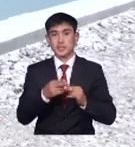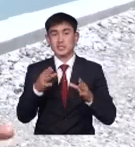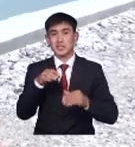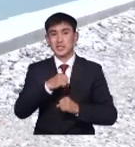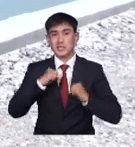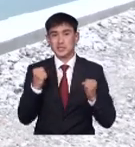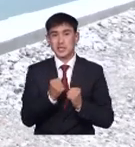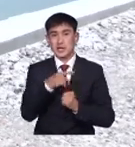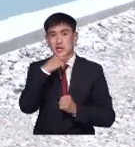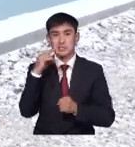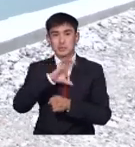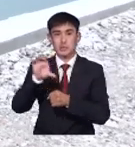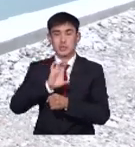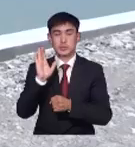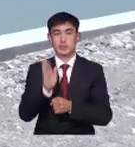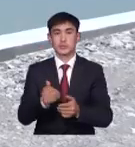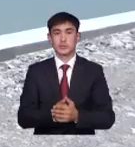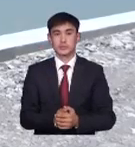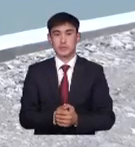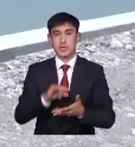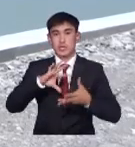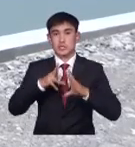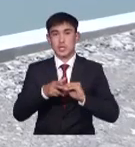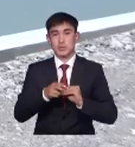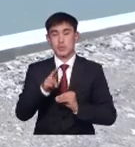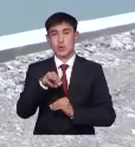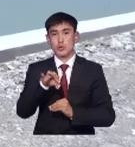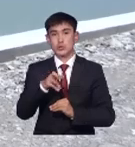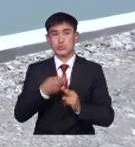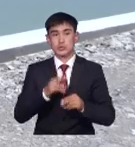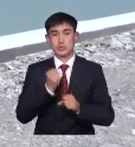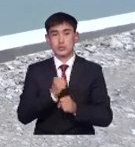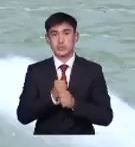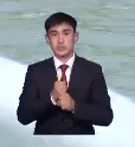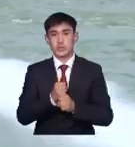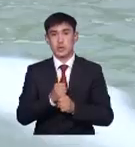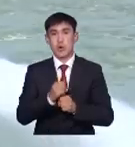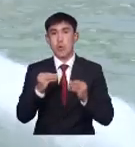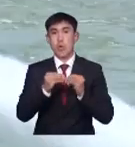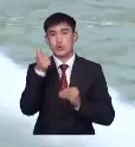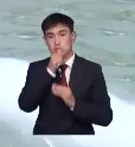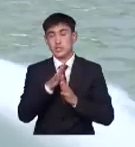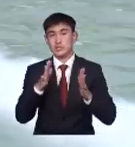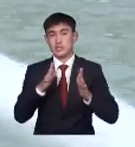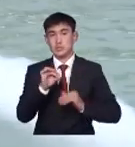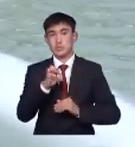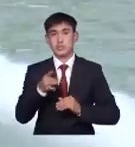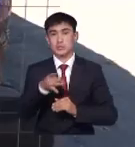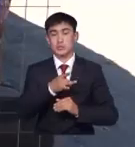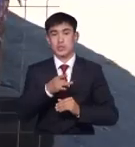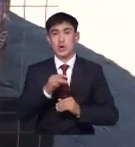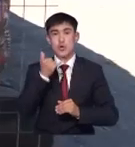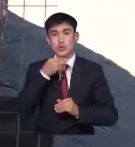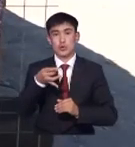қысқатаман ресей мемлекетіне жөнелтсек деген ойымыз бар. Жалпы Марлен Тұрсылының бұл саламен айналысқанына 10 жылдан асқан. Еңбекшіқазақ ауданынан бөлек